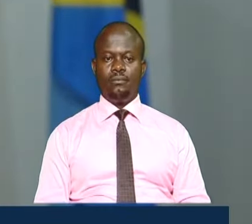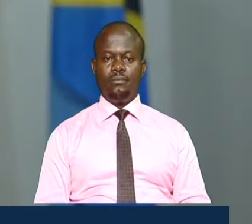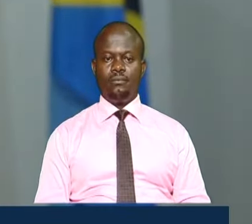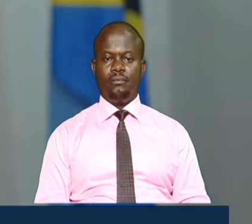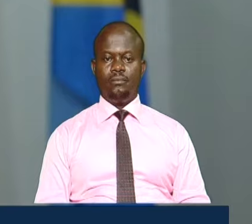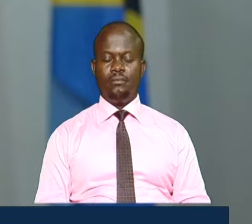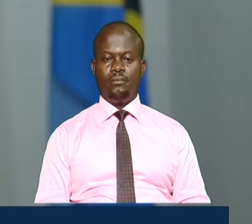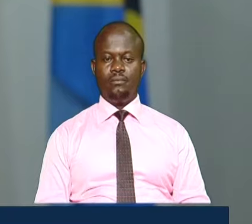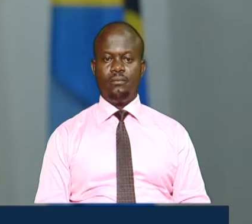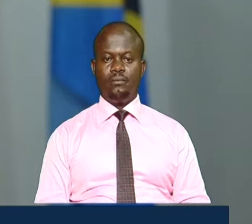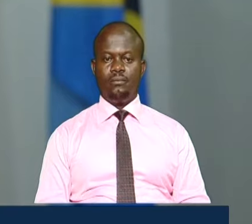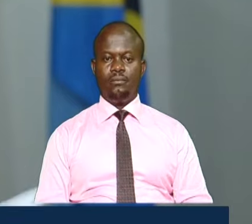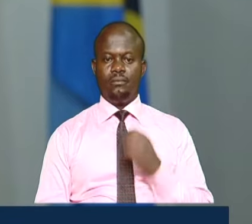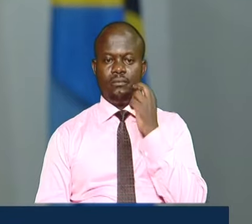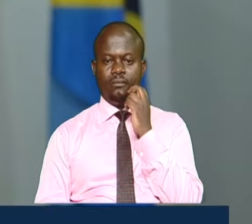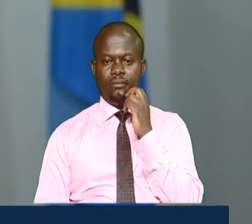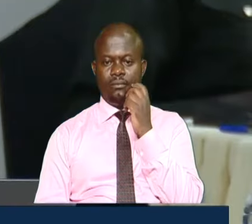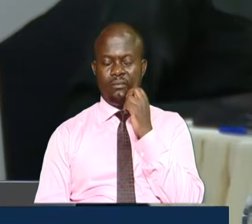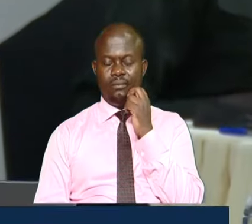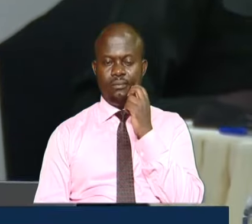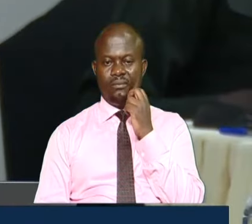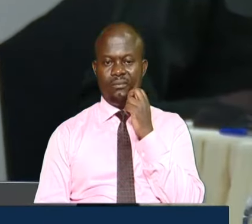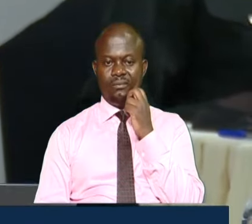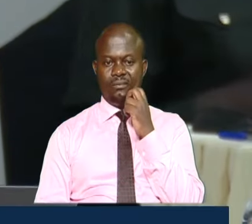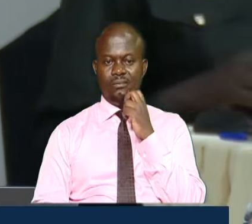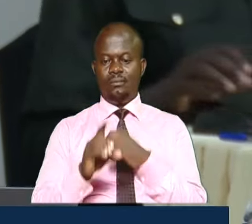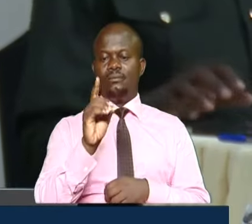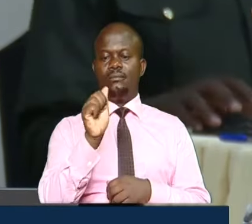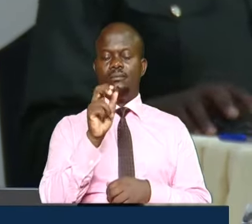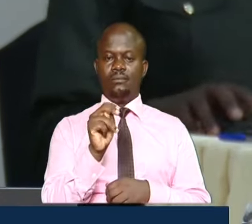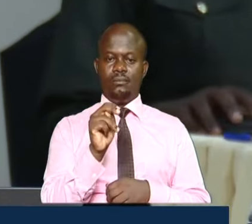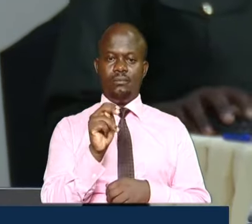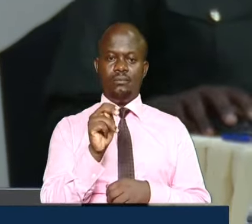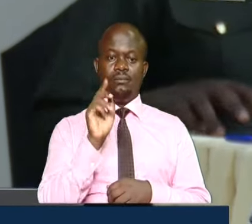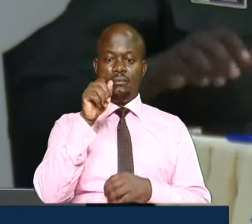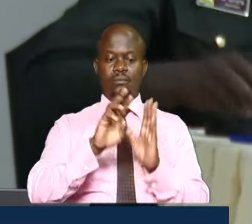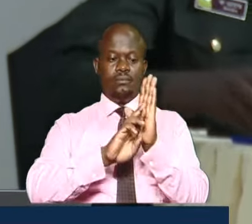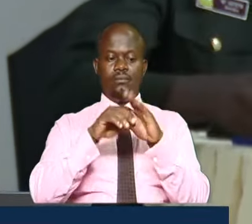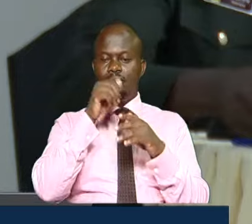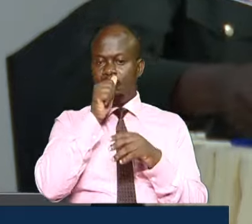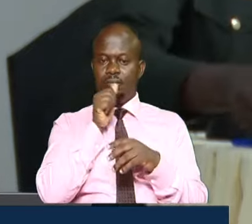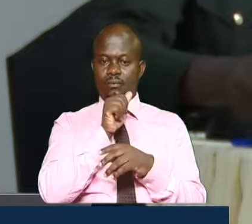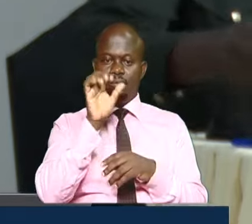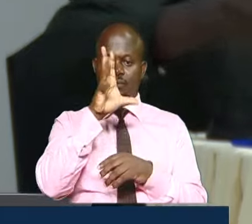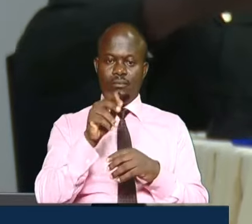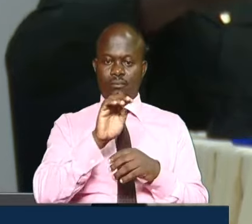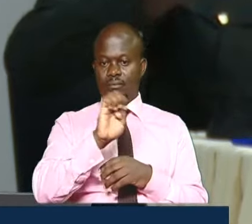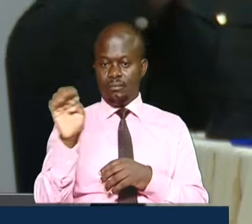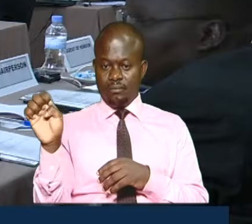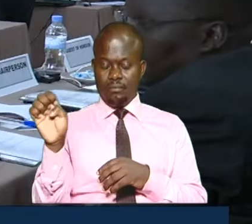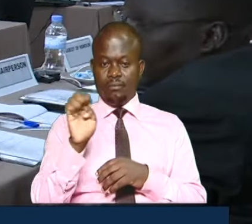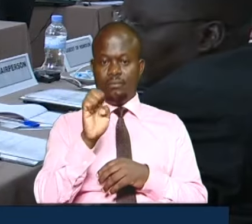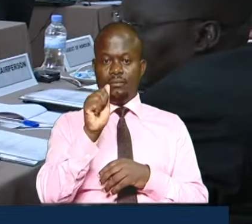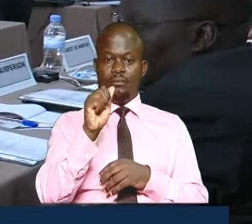of October this year. Colonel Dang Mayom Manyank waje uhagarariye umunyamabanga w'umuryango wa Afurika y'Iburasirazuba